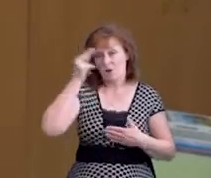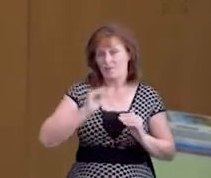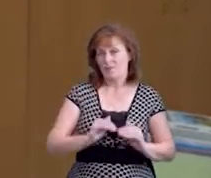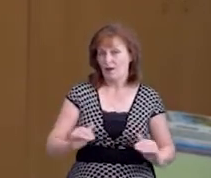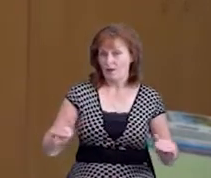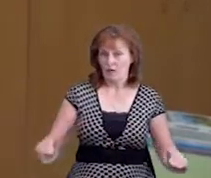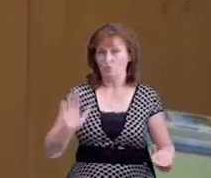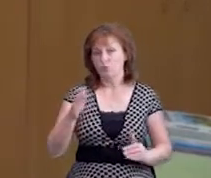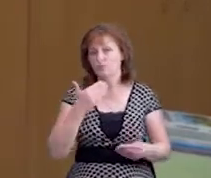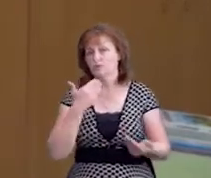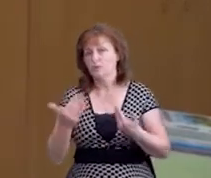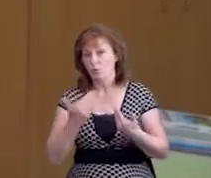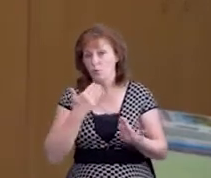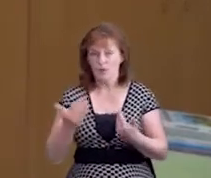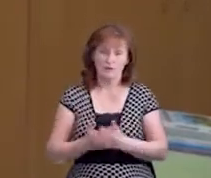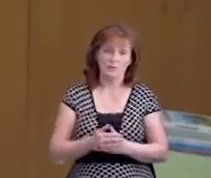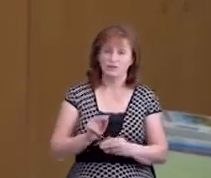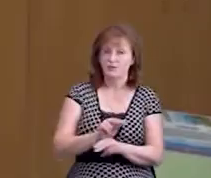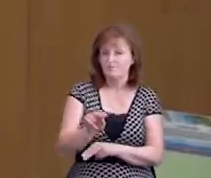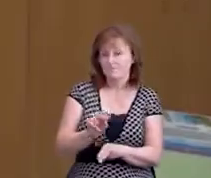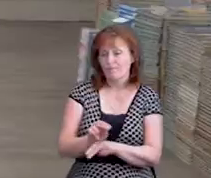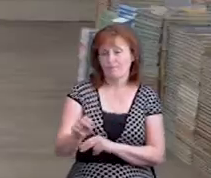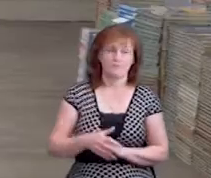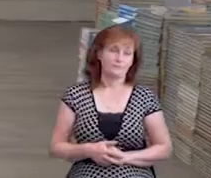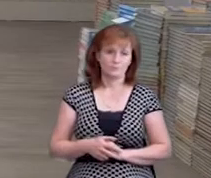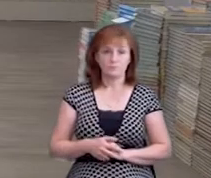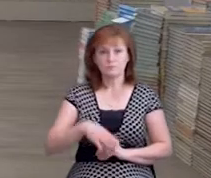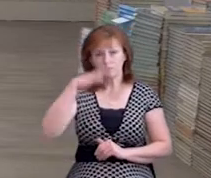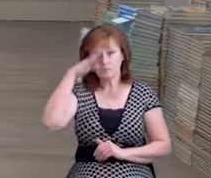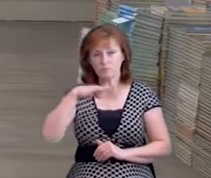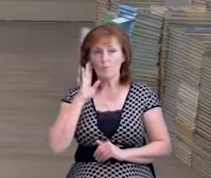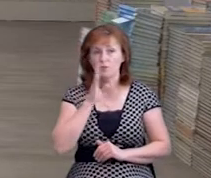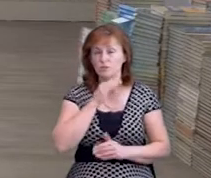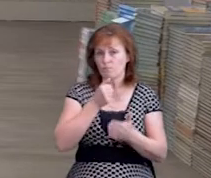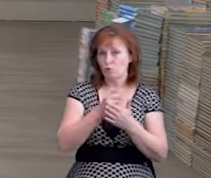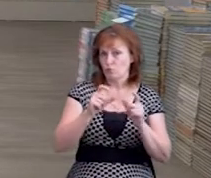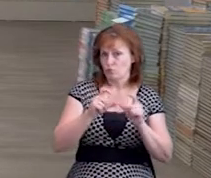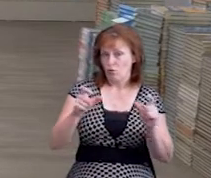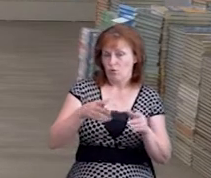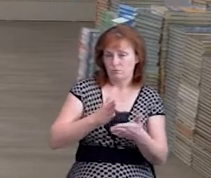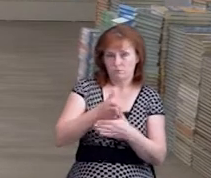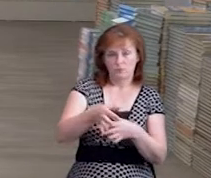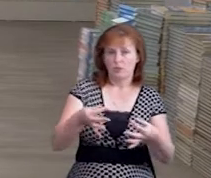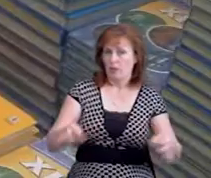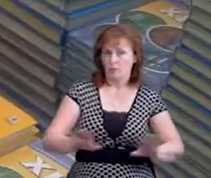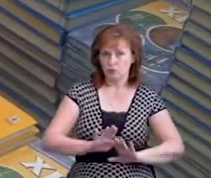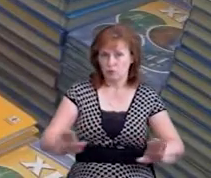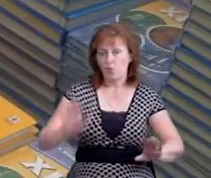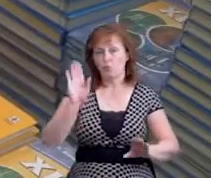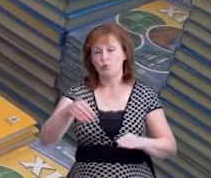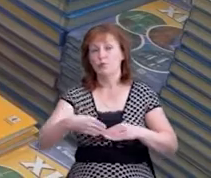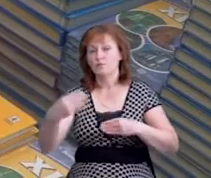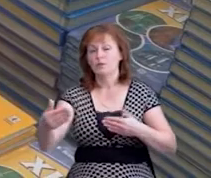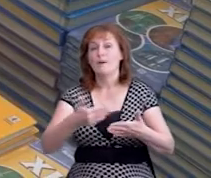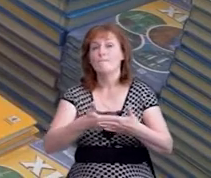ними спілкуватися, будемо їм допомагати в навчанні. Батьків до школи не пускають навіть за книжками. Їх будуть віддавати